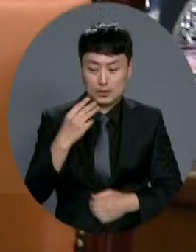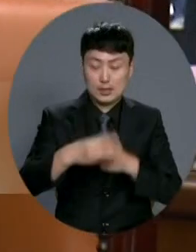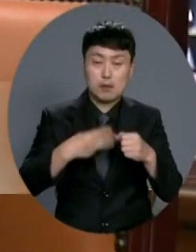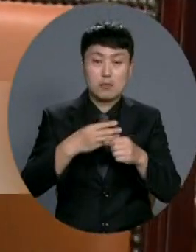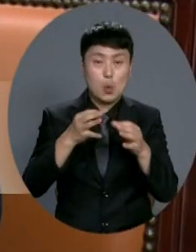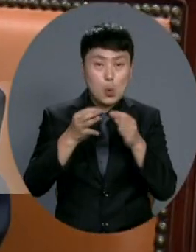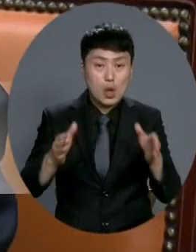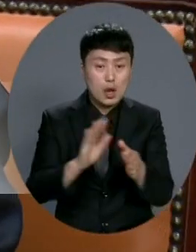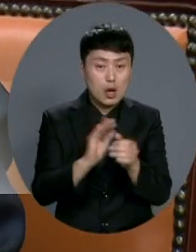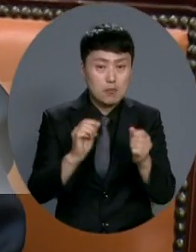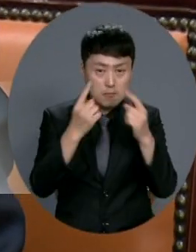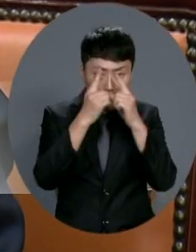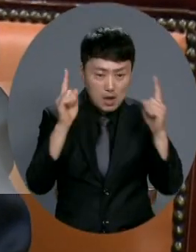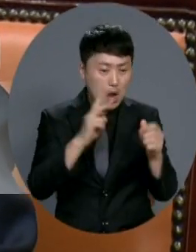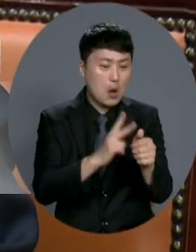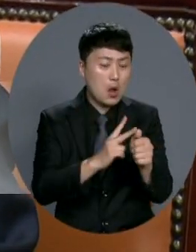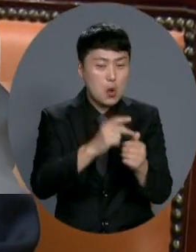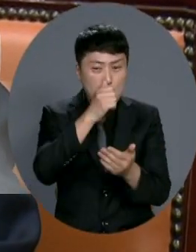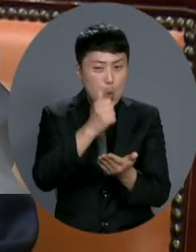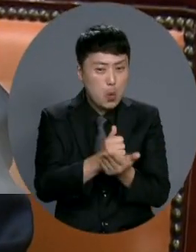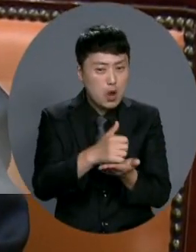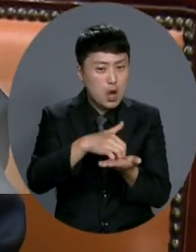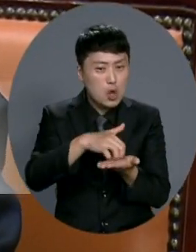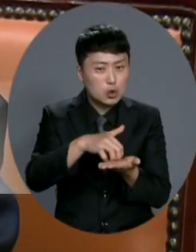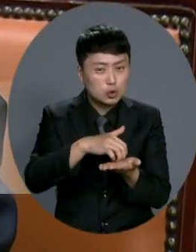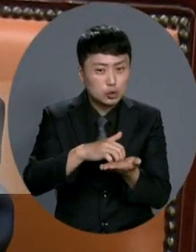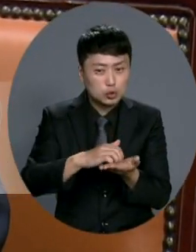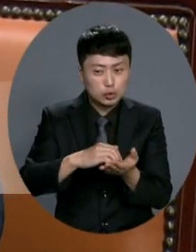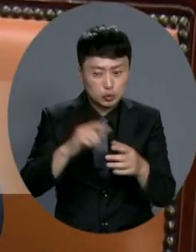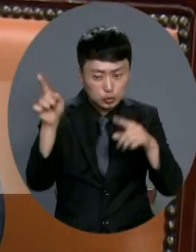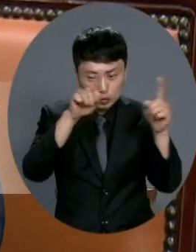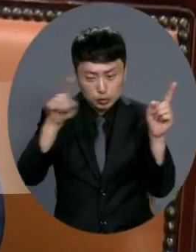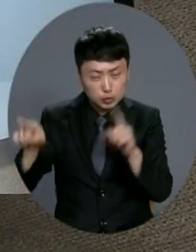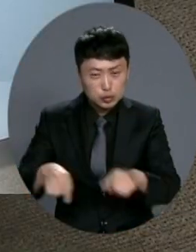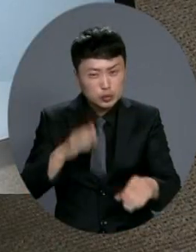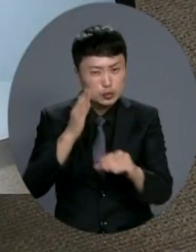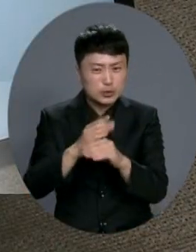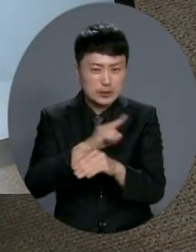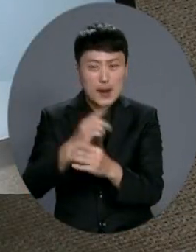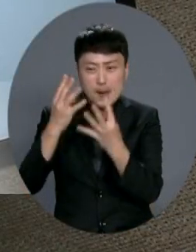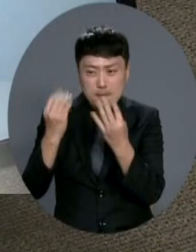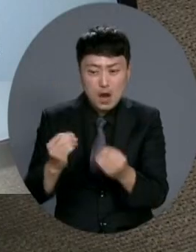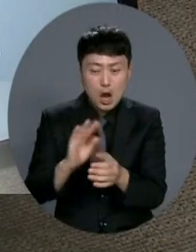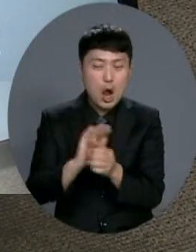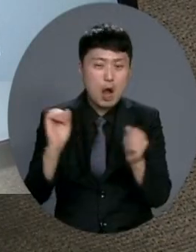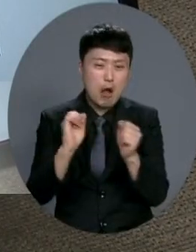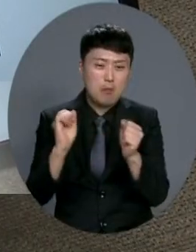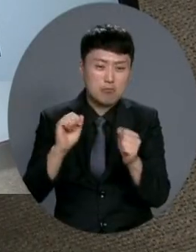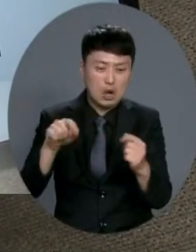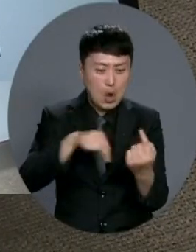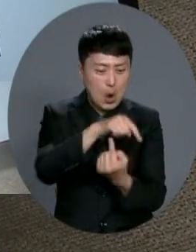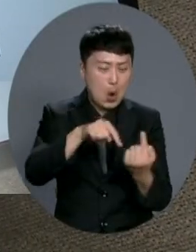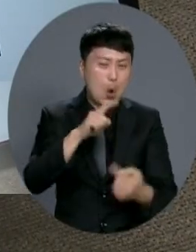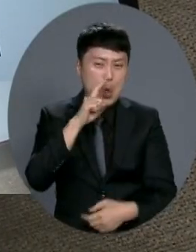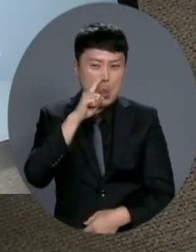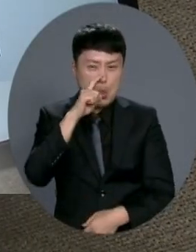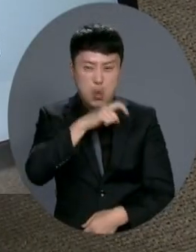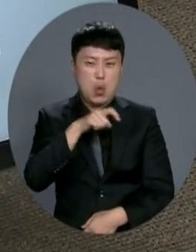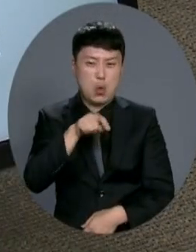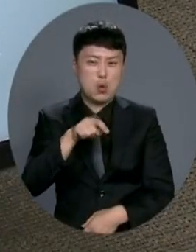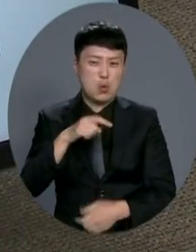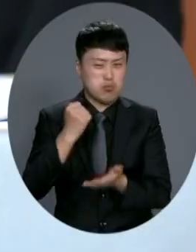3년간 경북대 교원 범죄 건수가 국립대 중 가장 많다며 경북대는 썩었다라는 비판까지